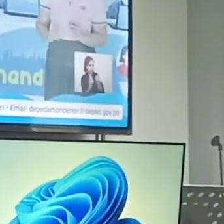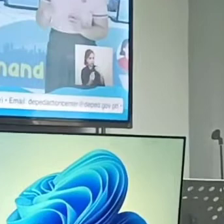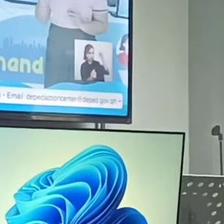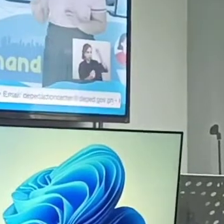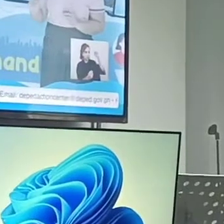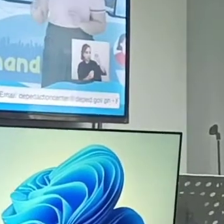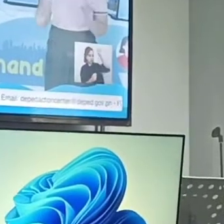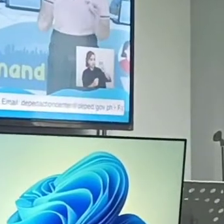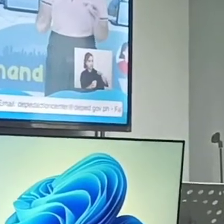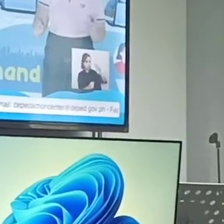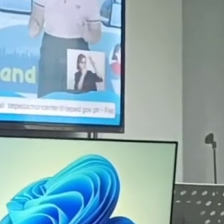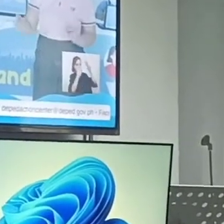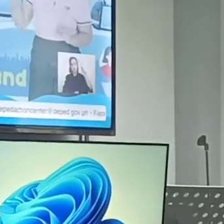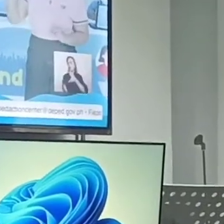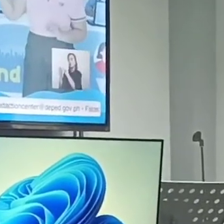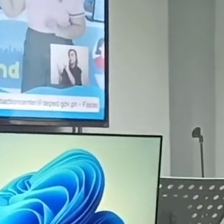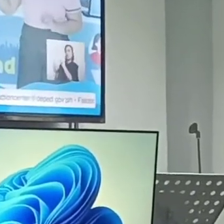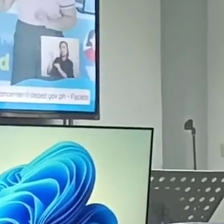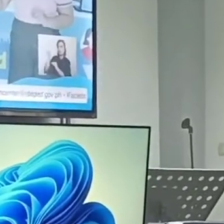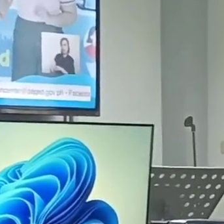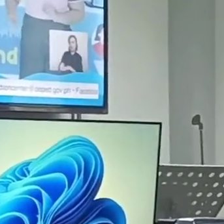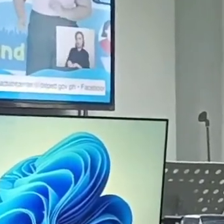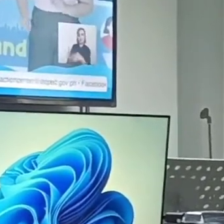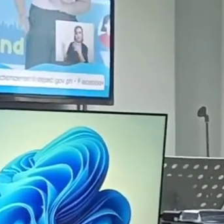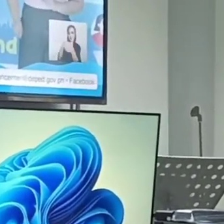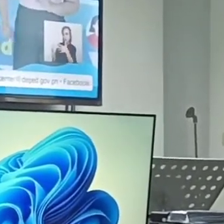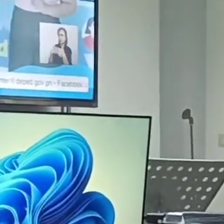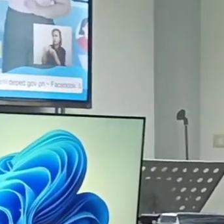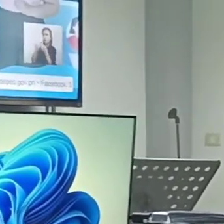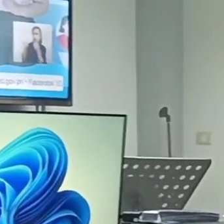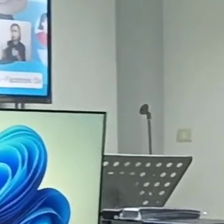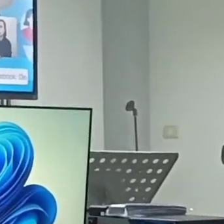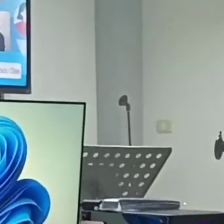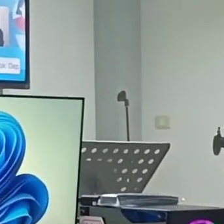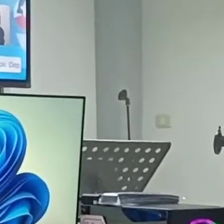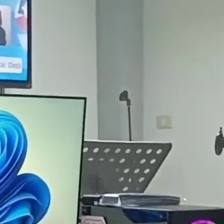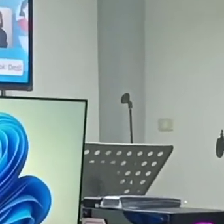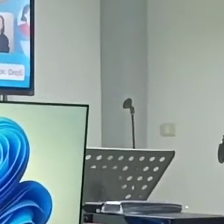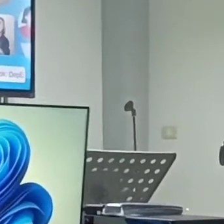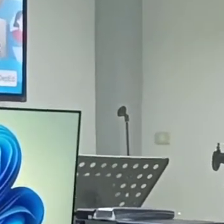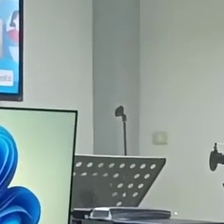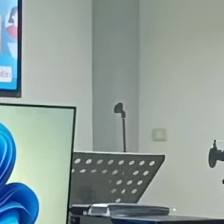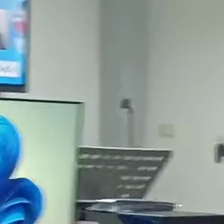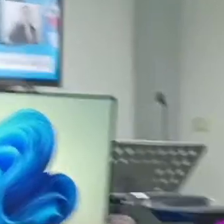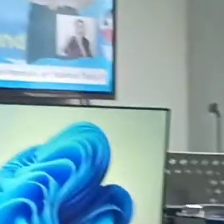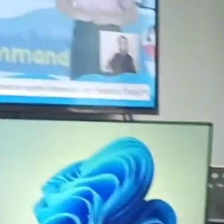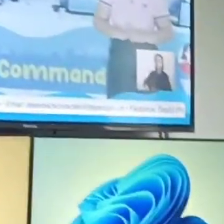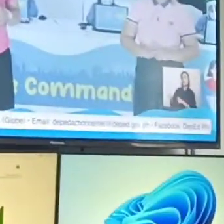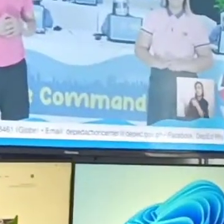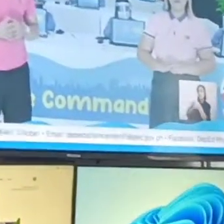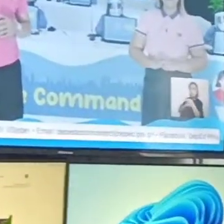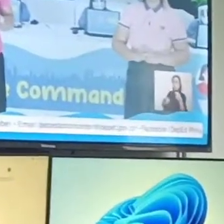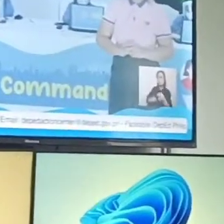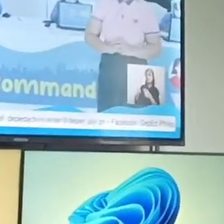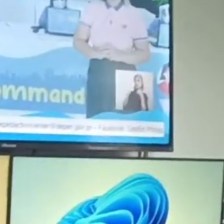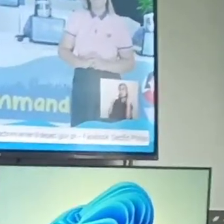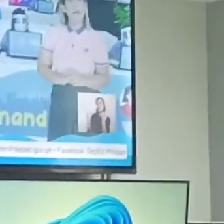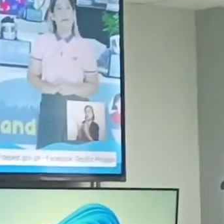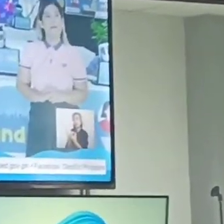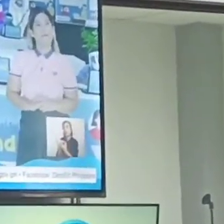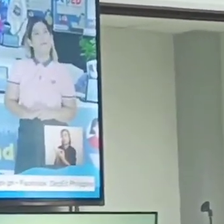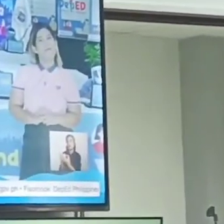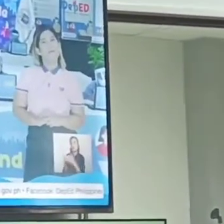No? Hindi na namin naitanong yung dalawang tanong kasi very obvious na handang-handa ang Caloocan at talaga